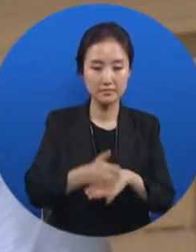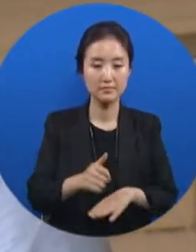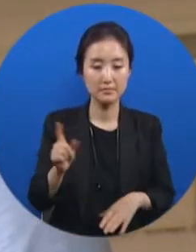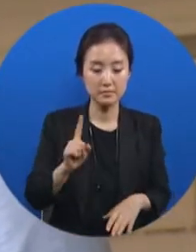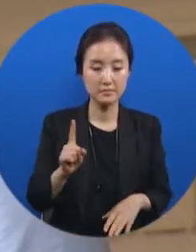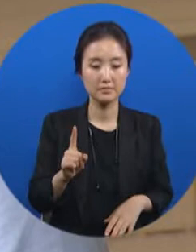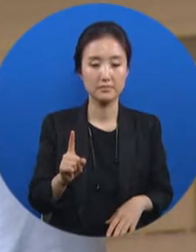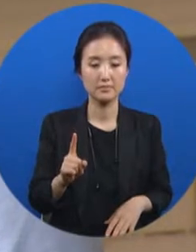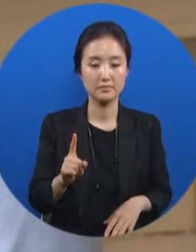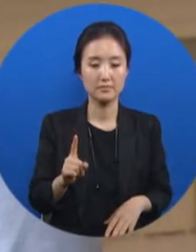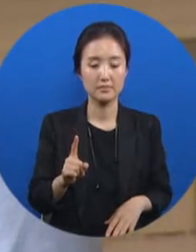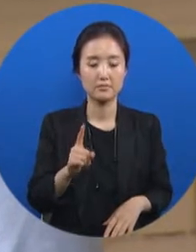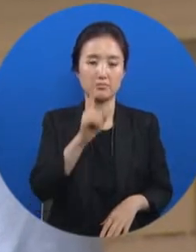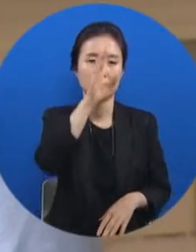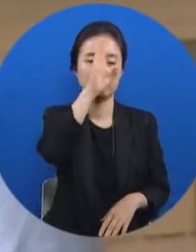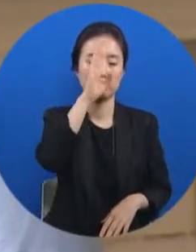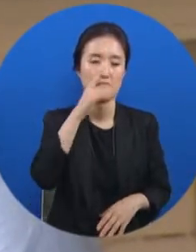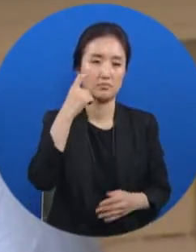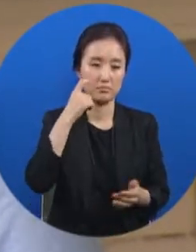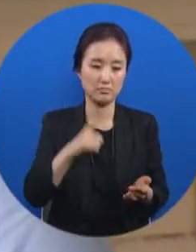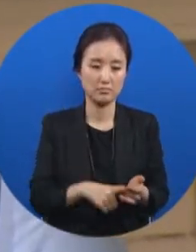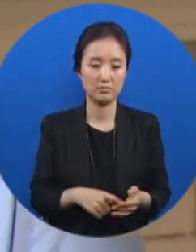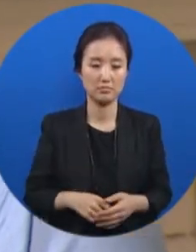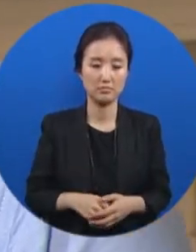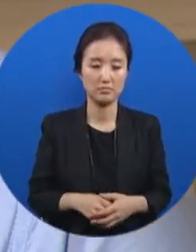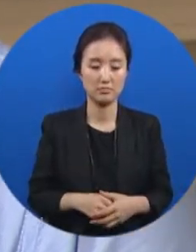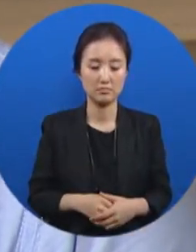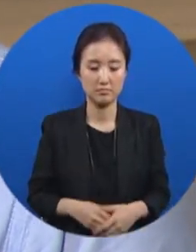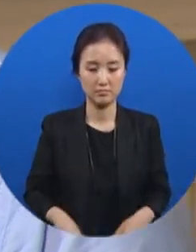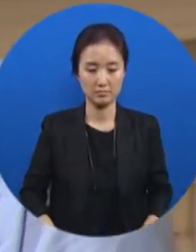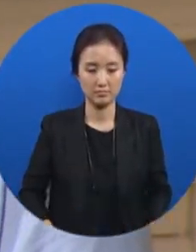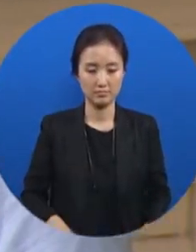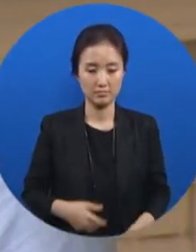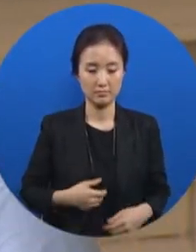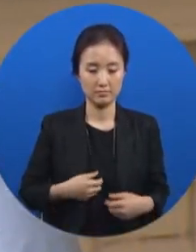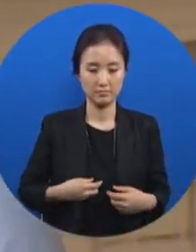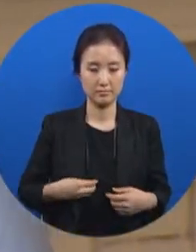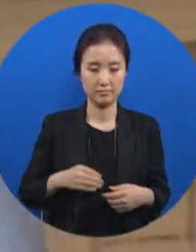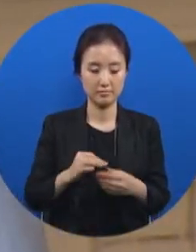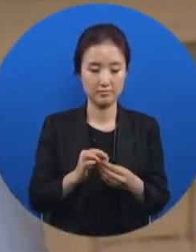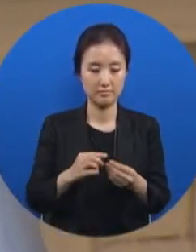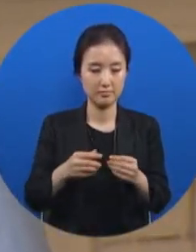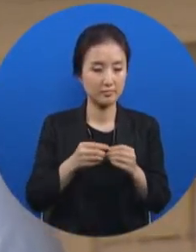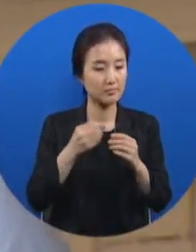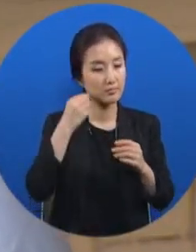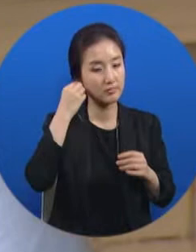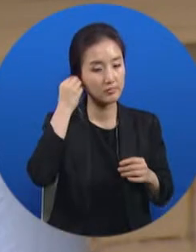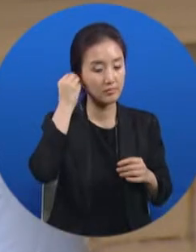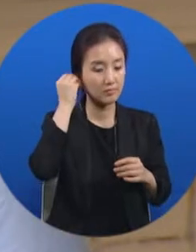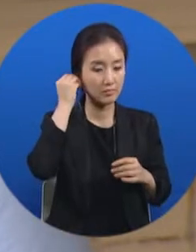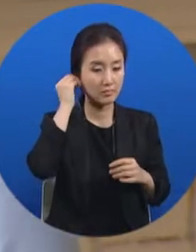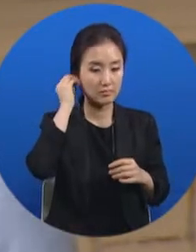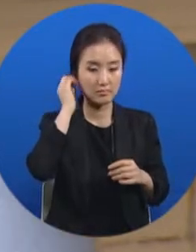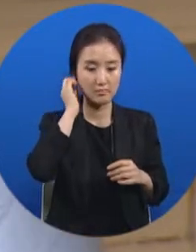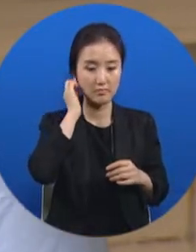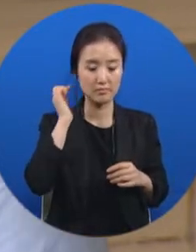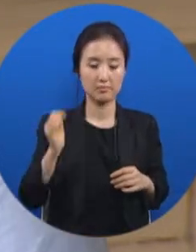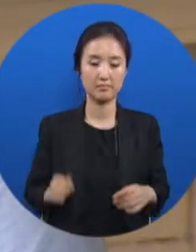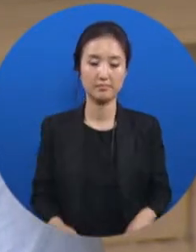예. 근데 이게 또 참, 야, 될 놈은 되더라고. 저 같은